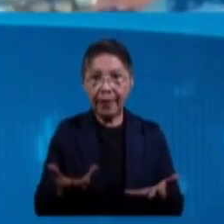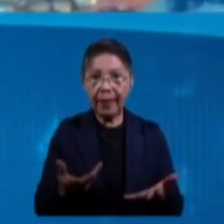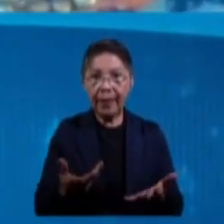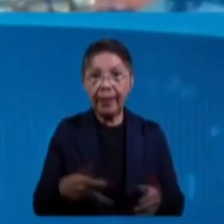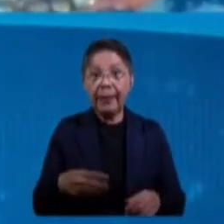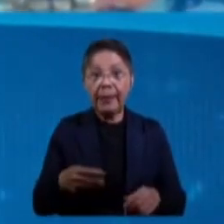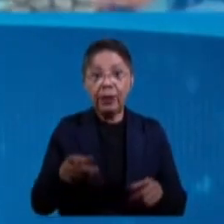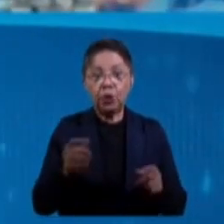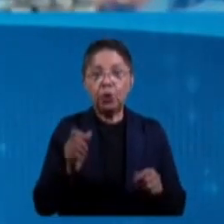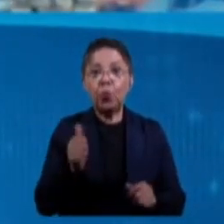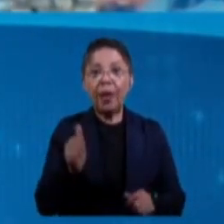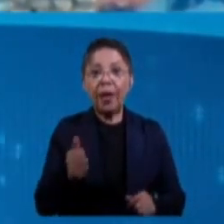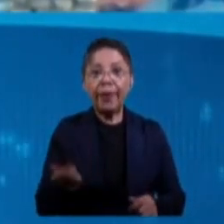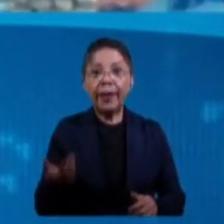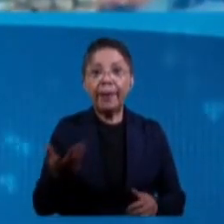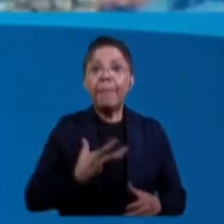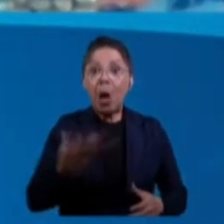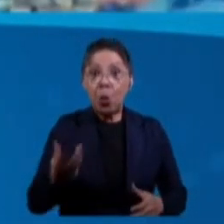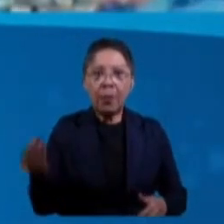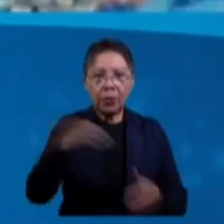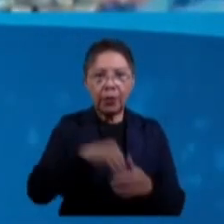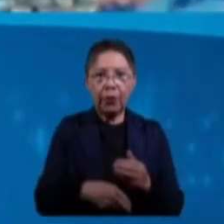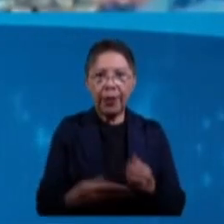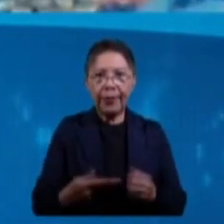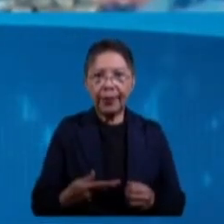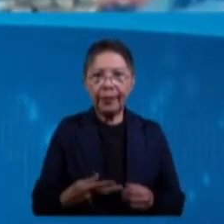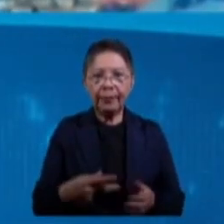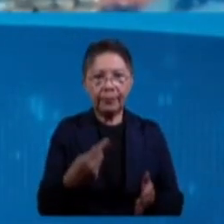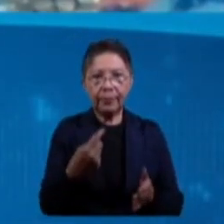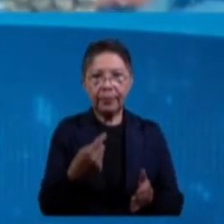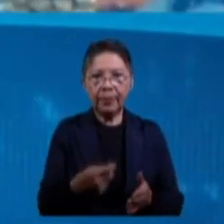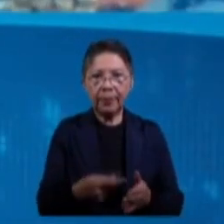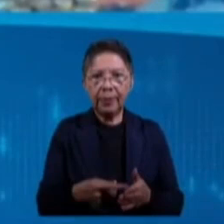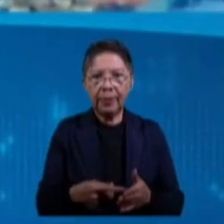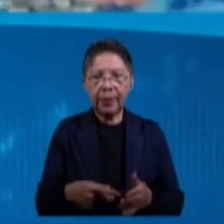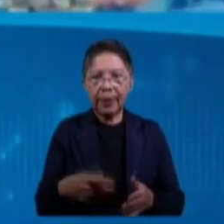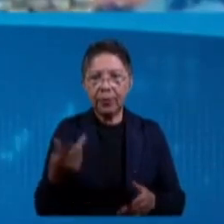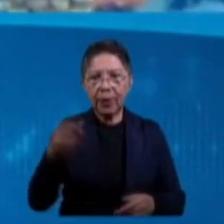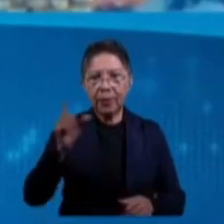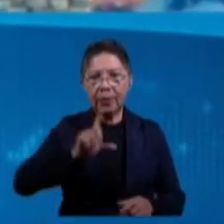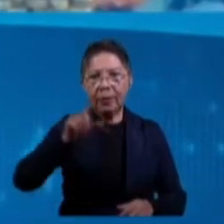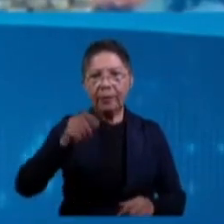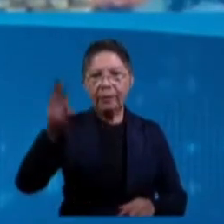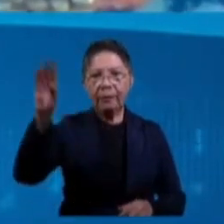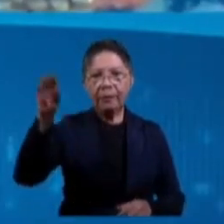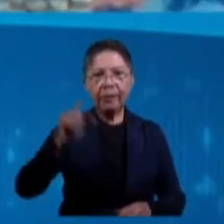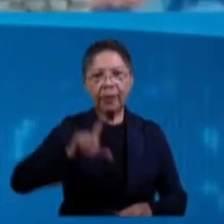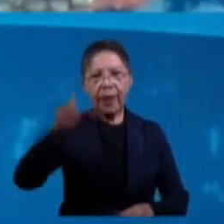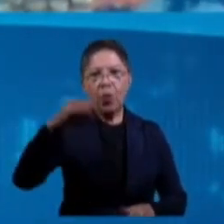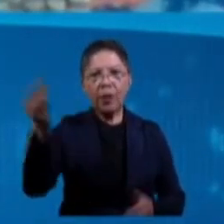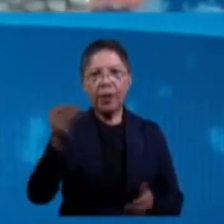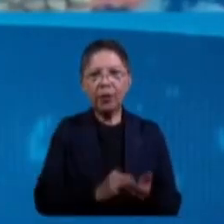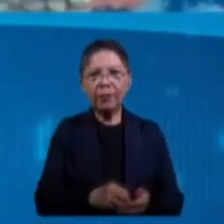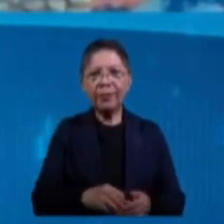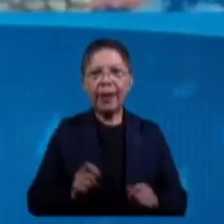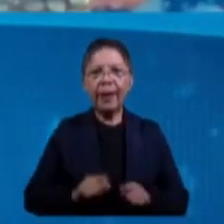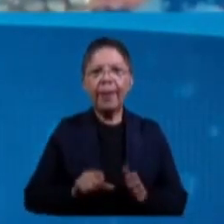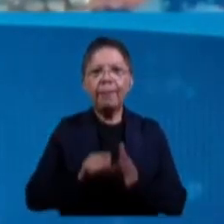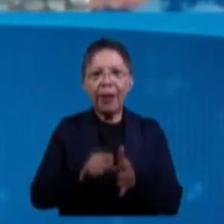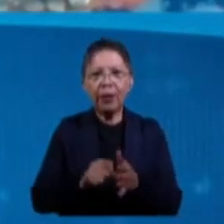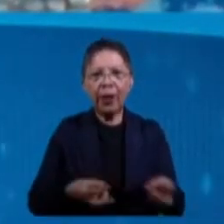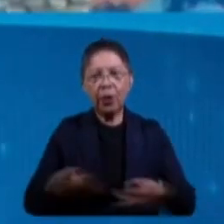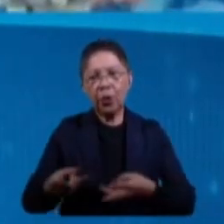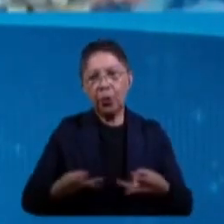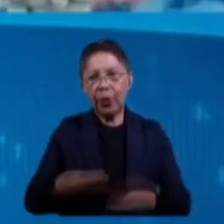investasi itu menjadi salah satu motor penggerak ekonomi Indonesia yang akan membantu pemulihan